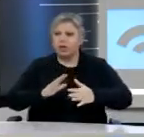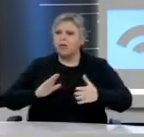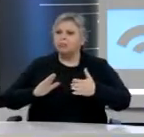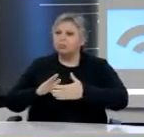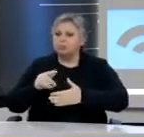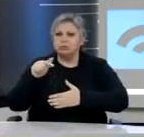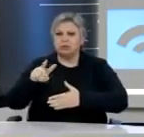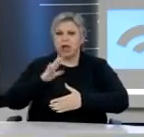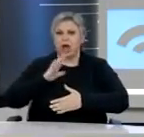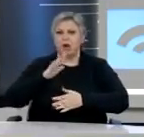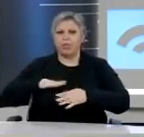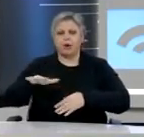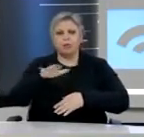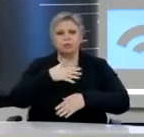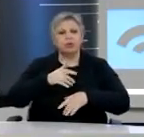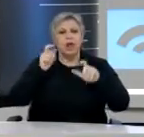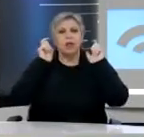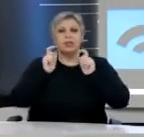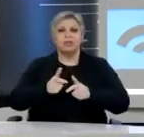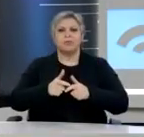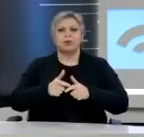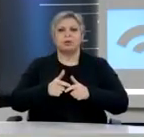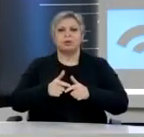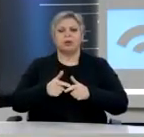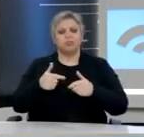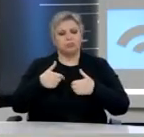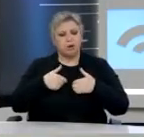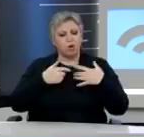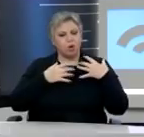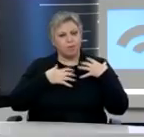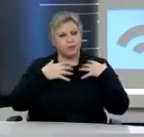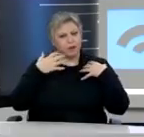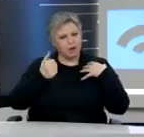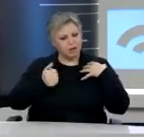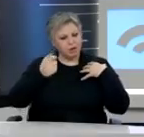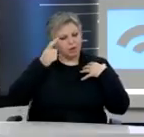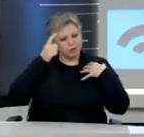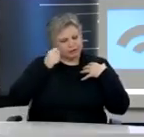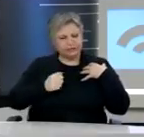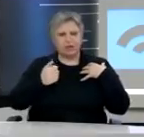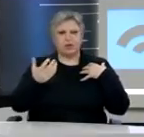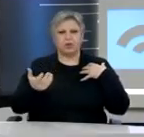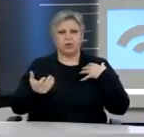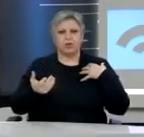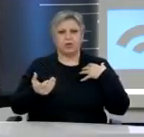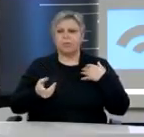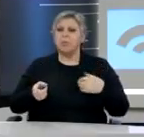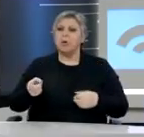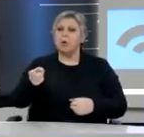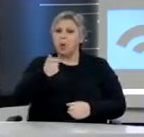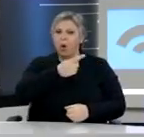δημοκρατία. Όλοι σας γνωρίζετε, όλοι σας το γνωρίζετε, ότι είχα κάθε